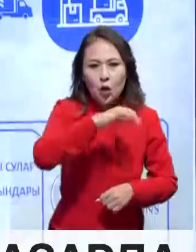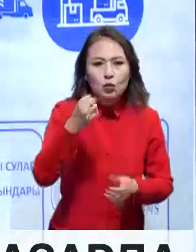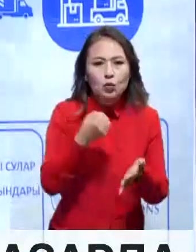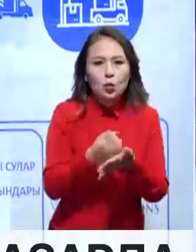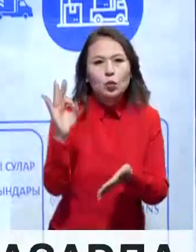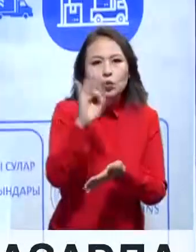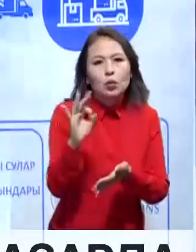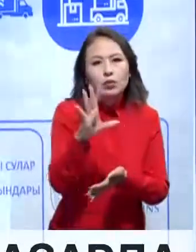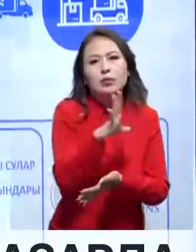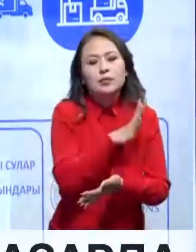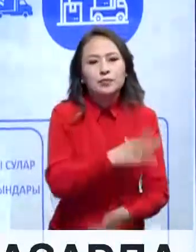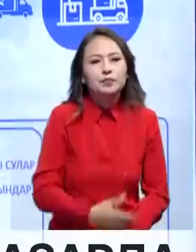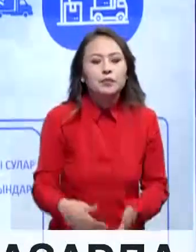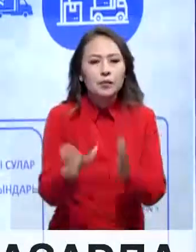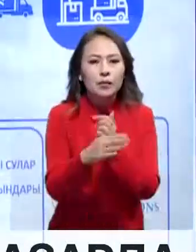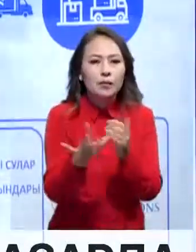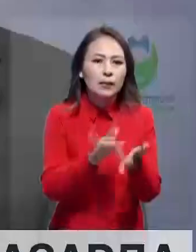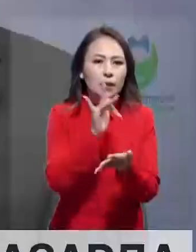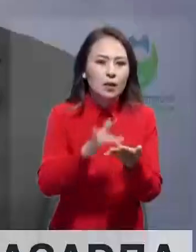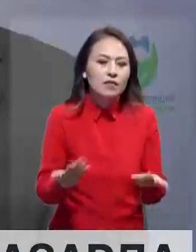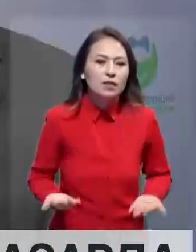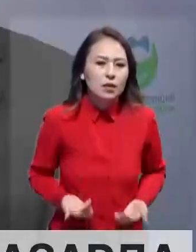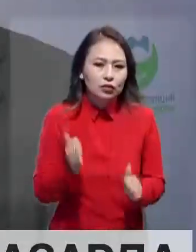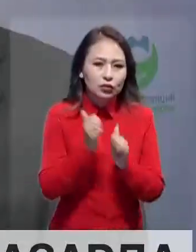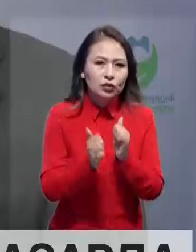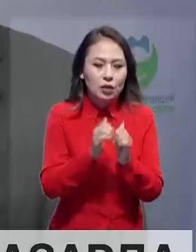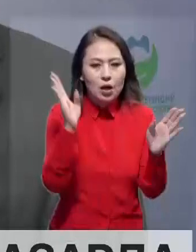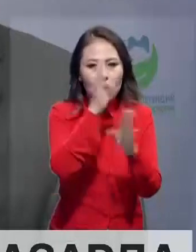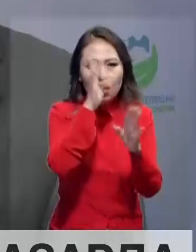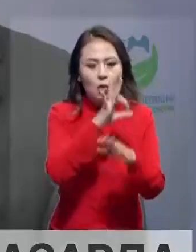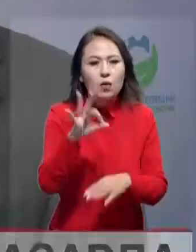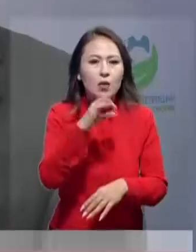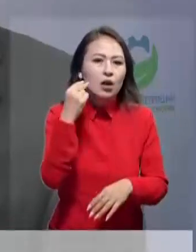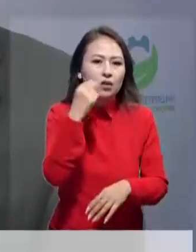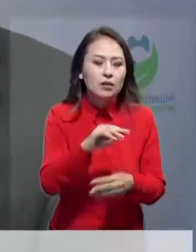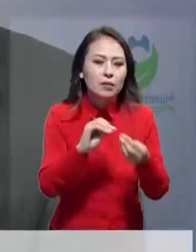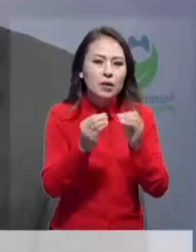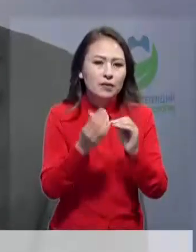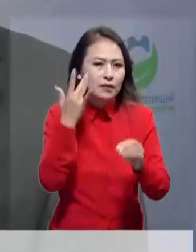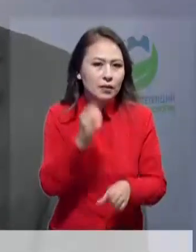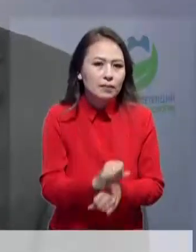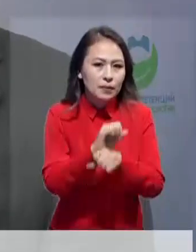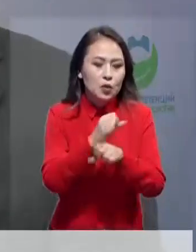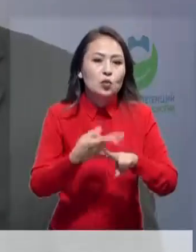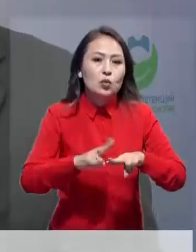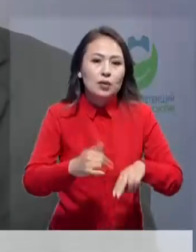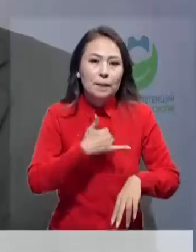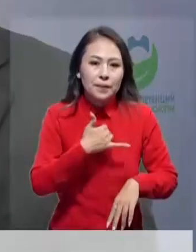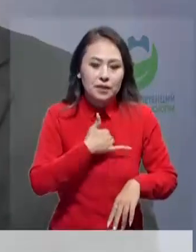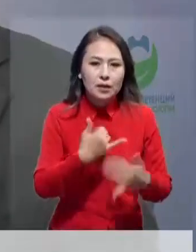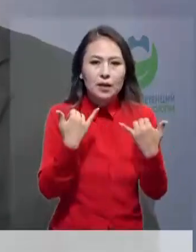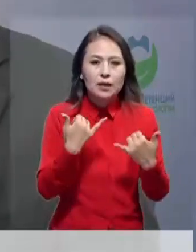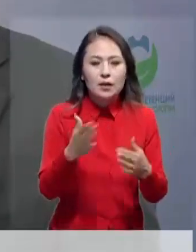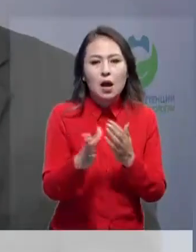дейін азаяды. Атырау қаласының тұрғындарын жиі осы ауаның сапасы туралы проблеманы көтереді. Сондықтан да біз қазір